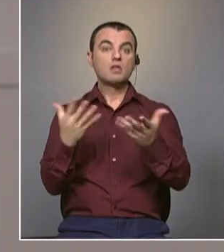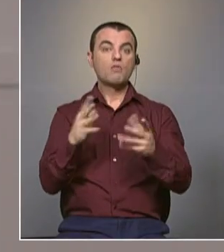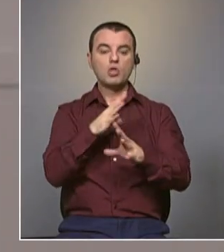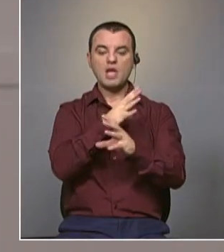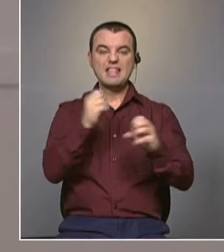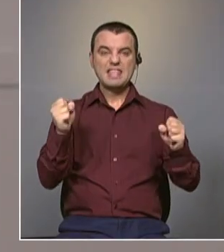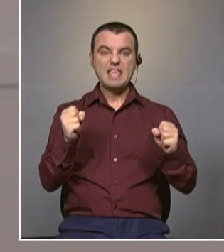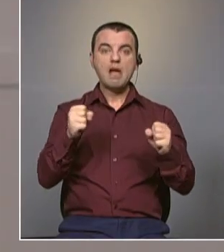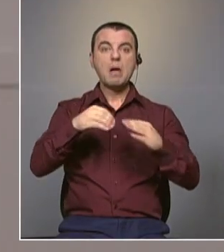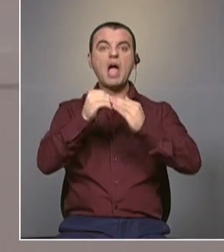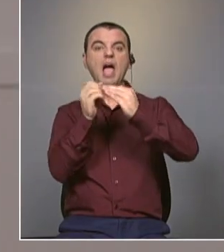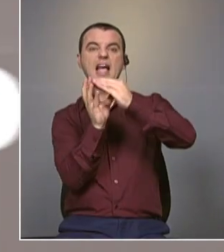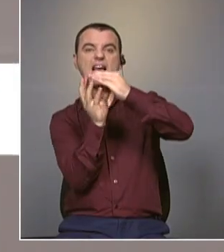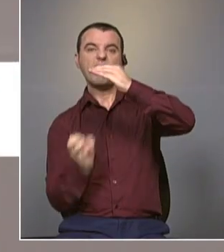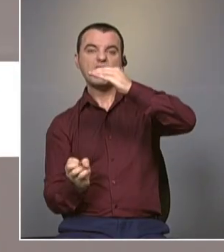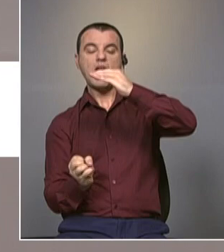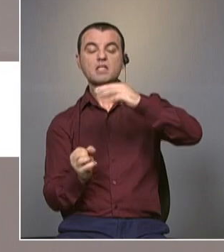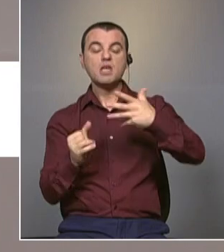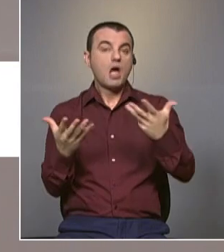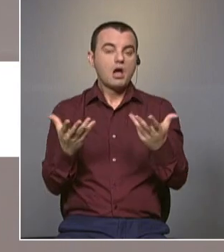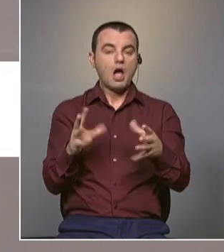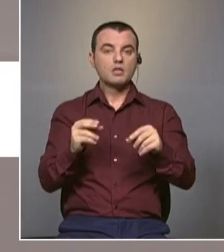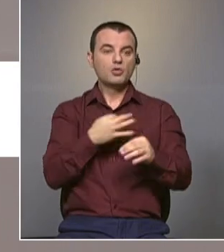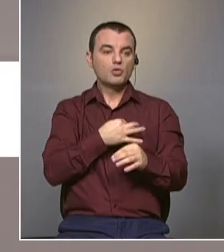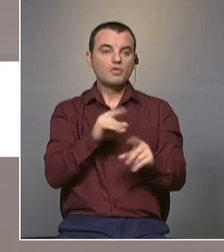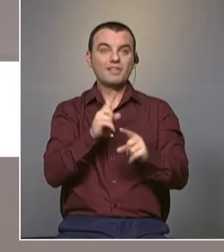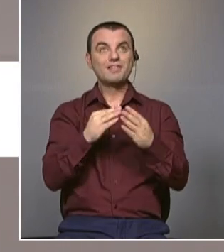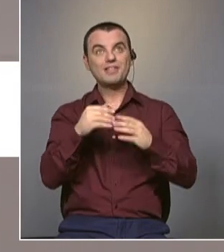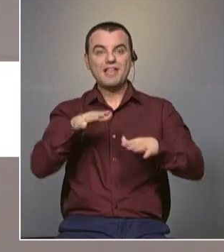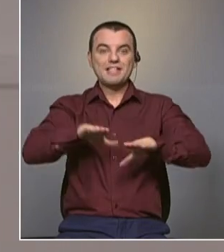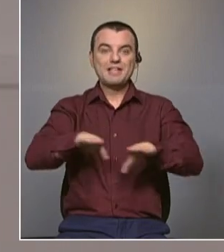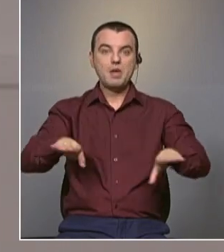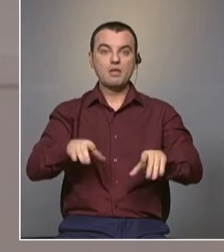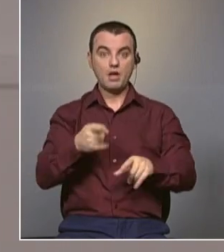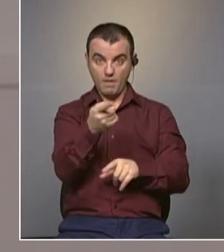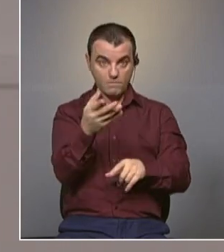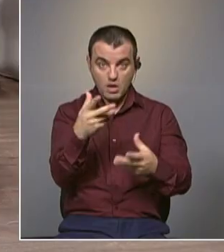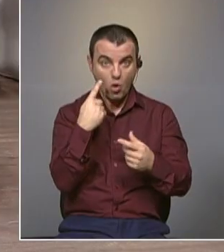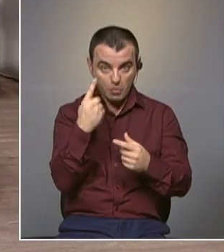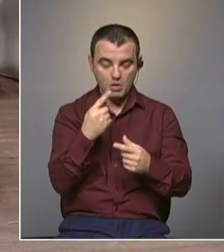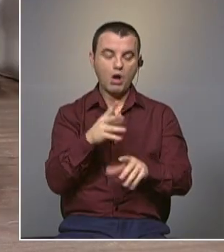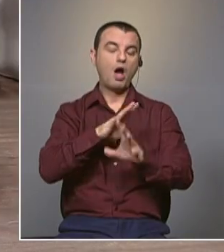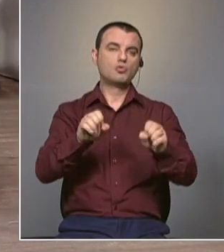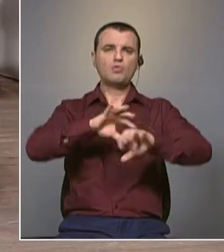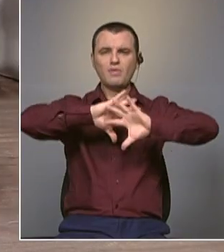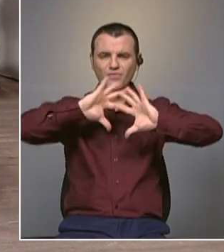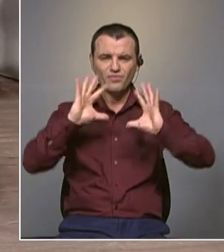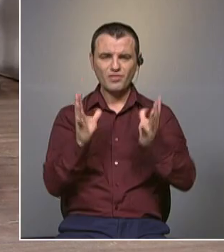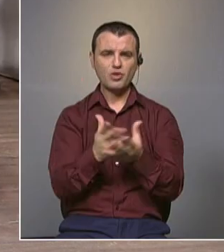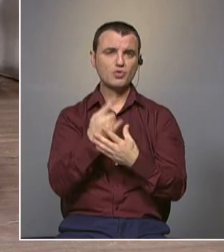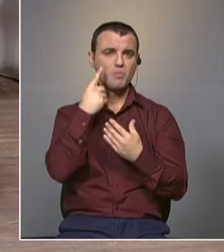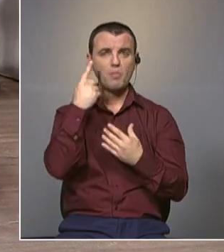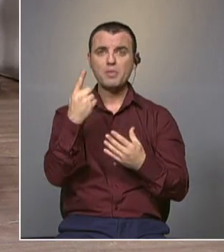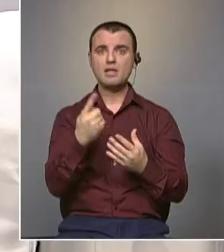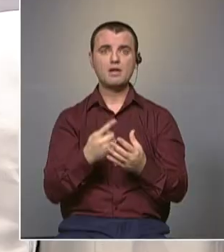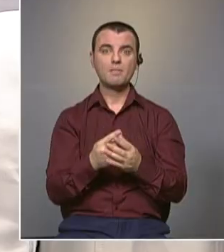реално се чувстваме, когато не сме на Земята. Вие качвахте ли се на тези уреди? Абсолютно. Абсолютно и? Всичко се качваме. И някои